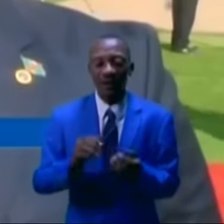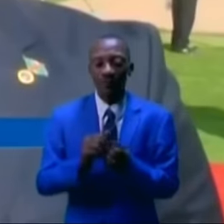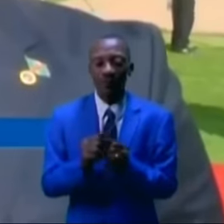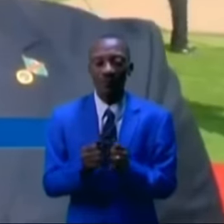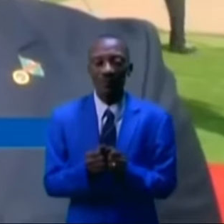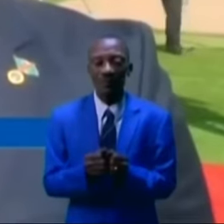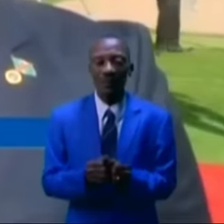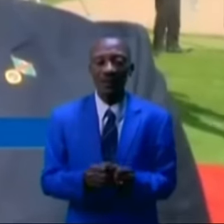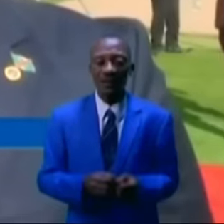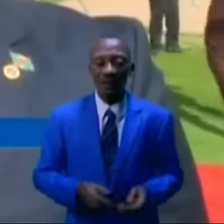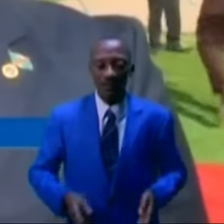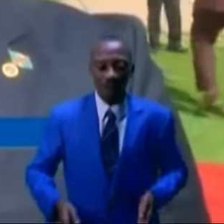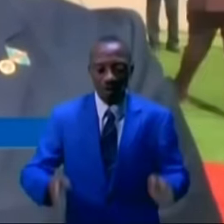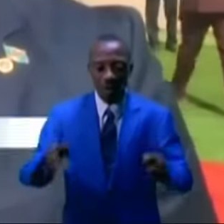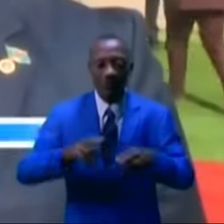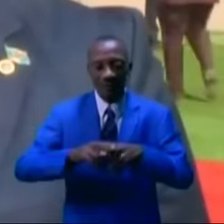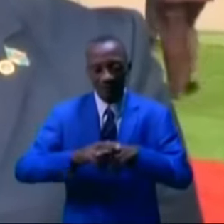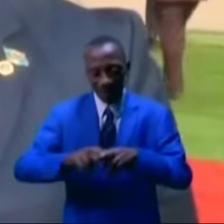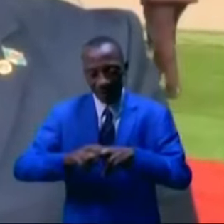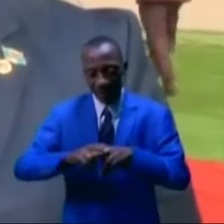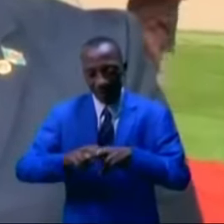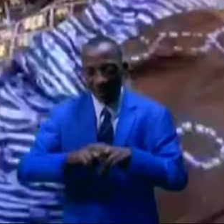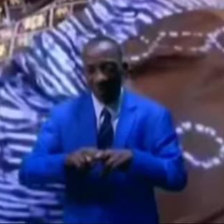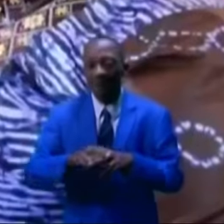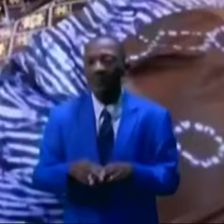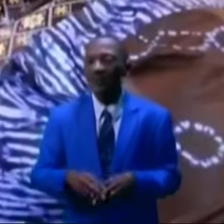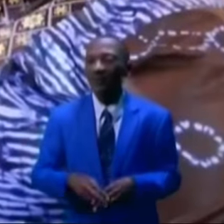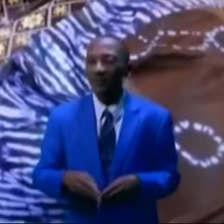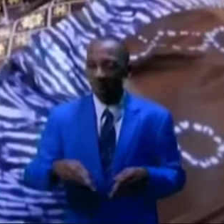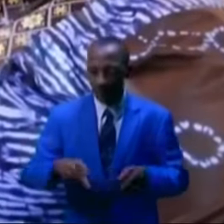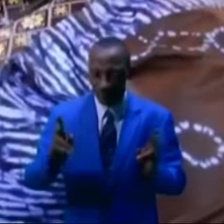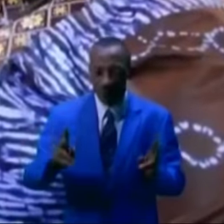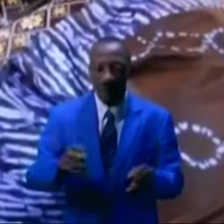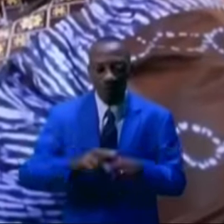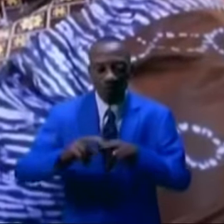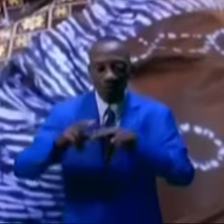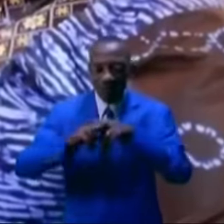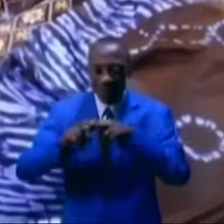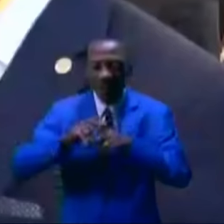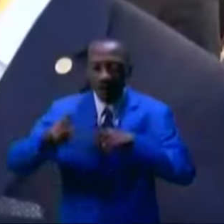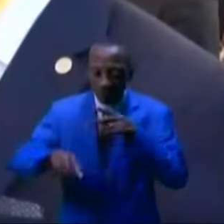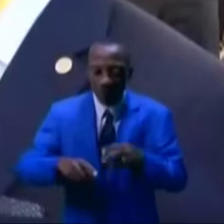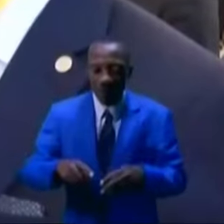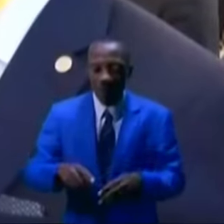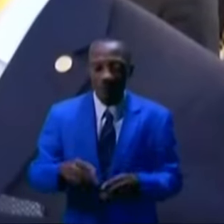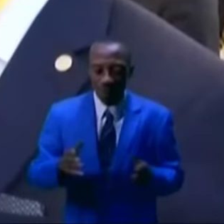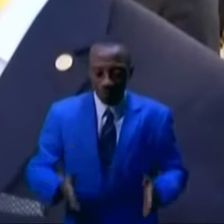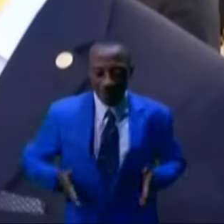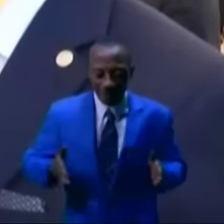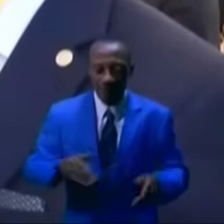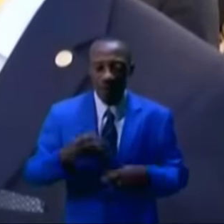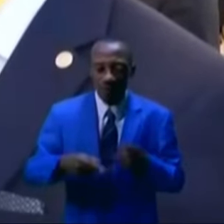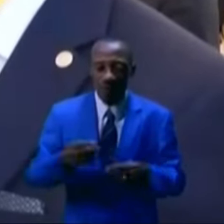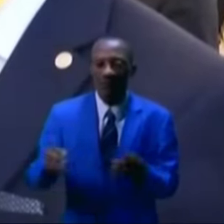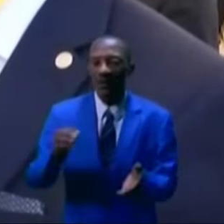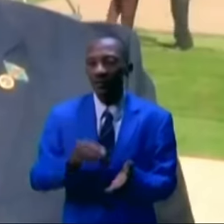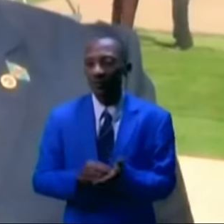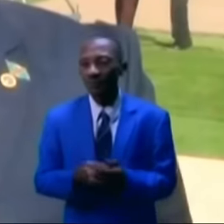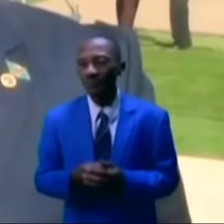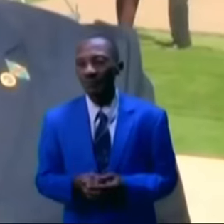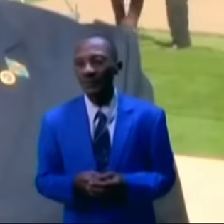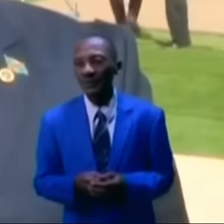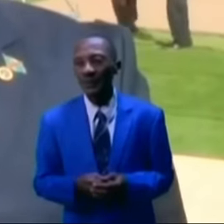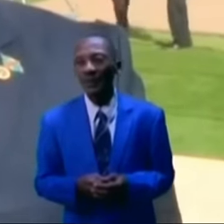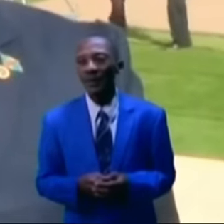mouvement n'était plus vraiment programmé, c'était vraiment comme un canard boiteux. Mais en voyant ces deux trains